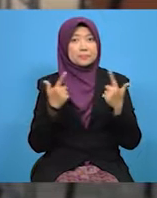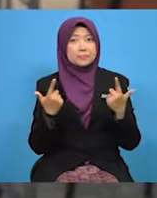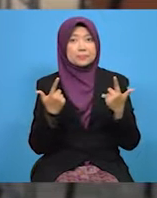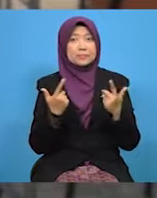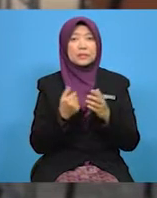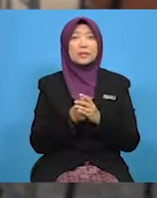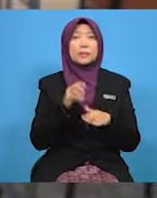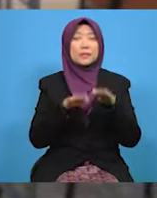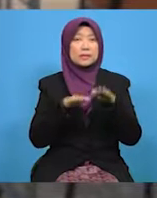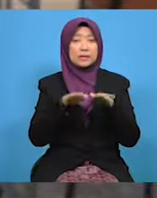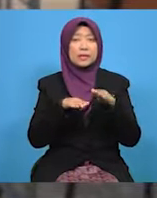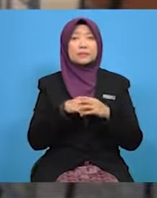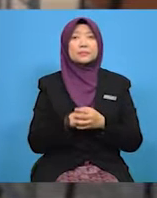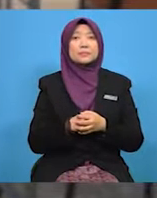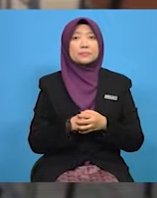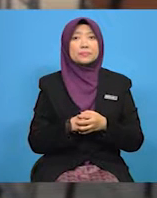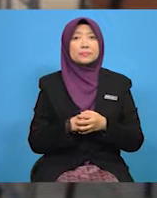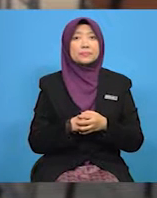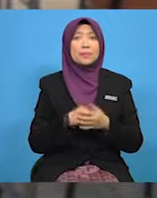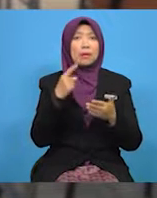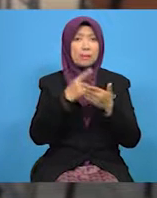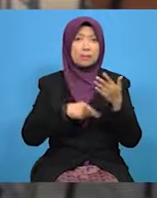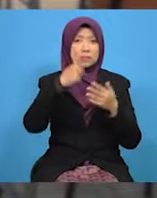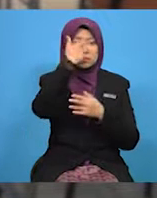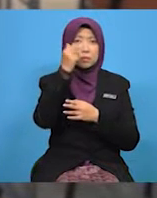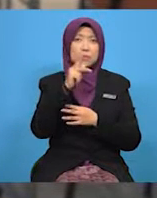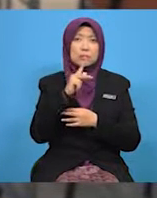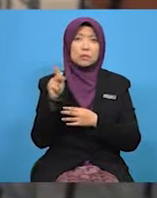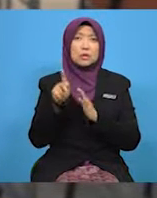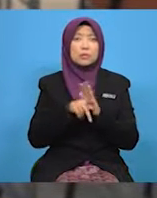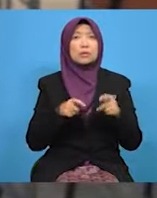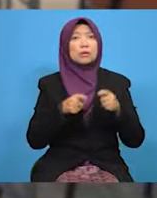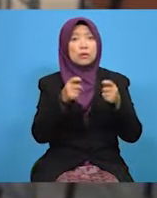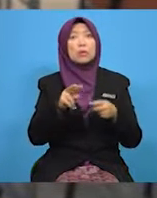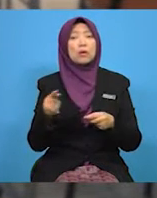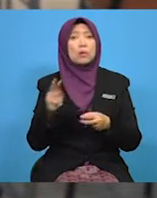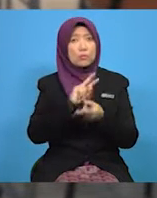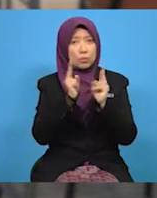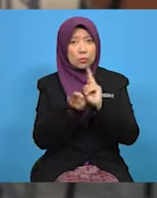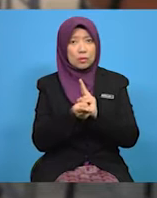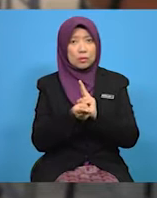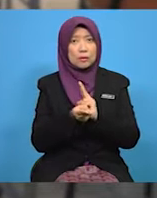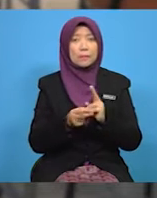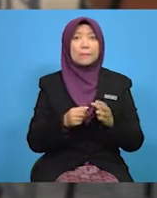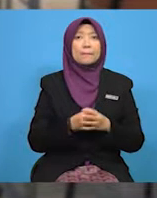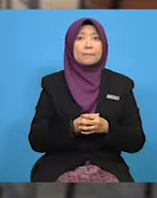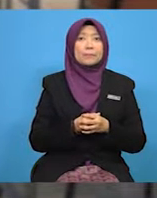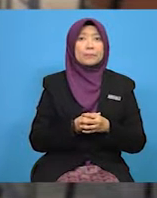terhadap keseimbangan. Apa yang menyebabkan penawaran agregat berubah? Pelajar-pelajar